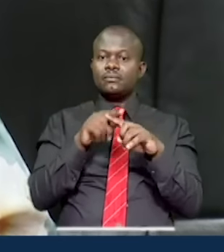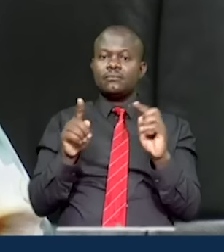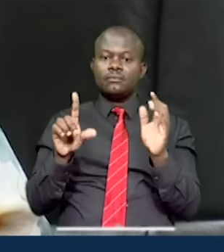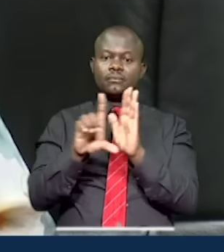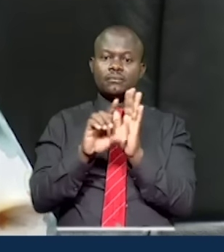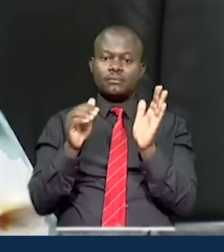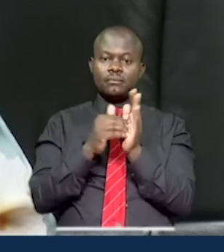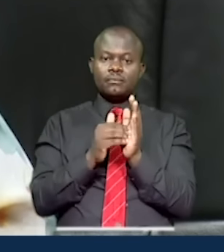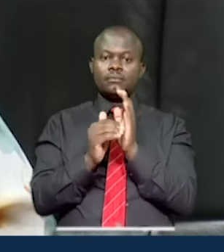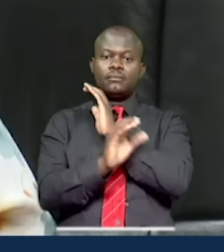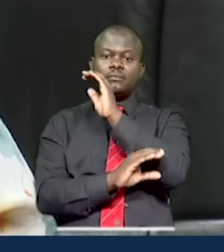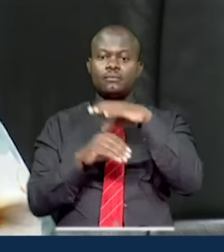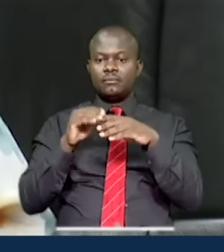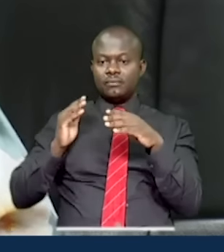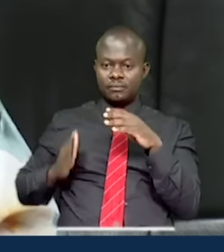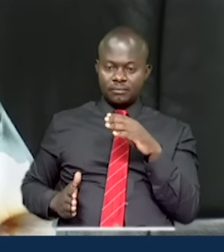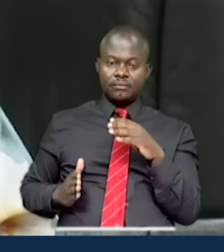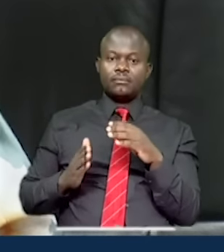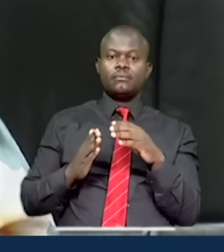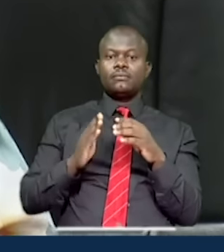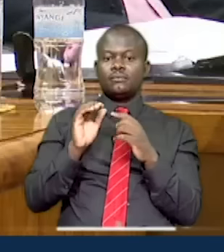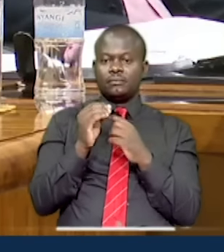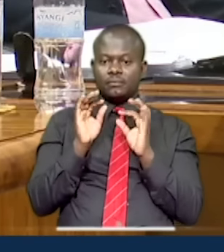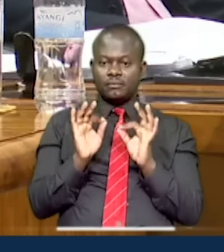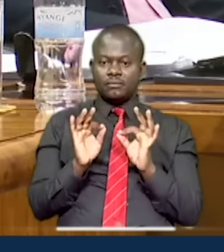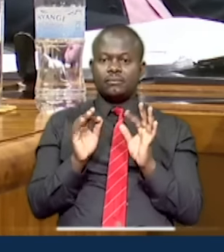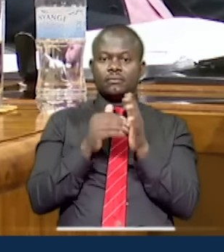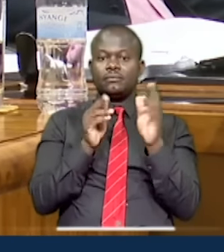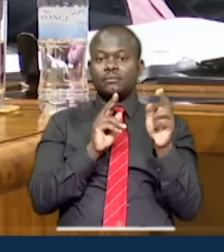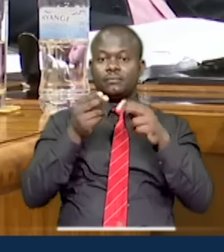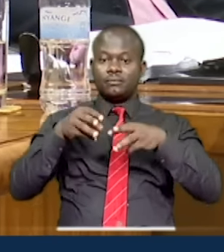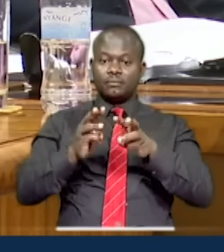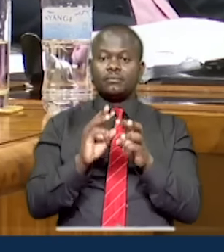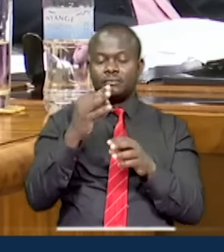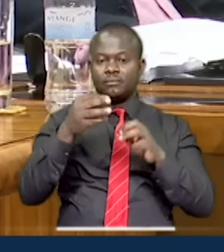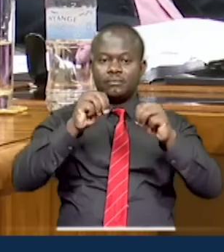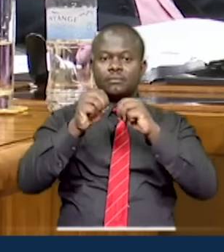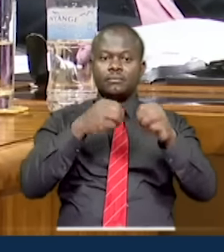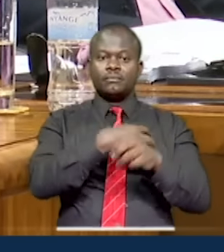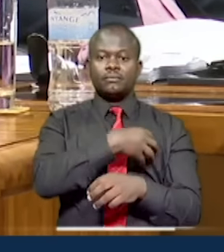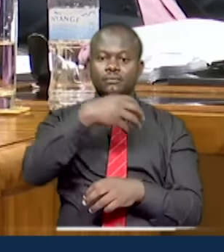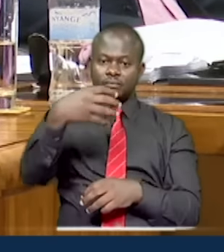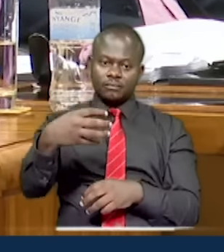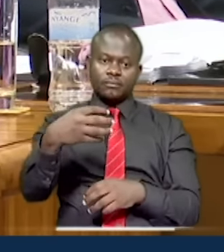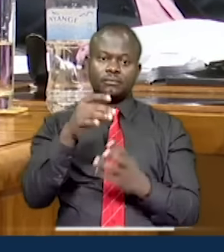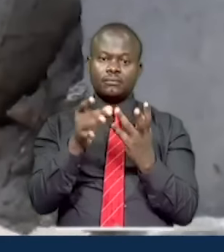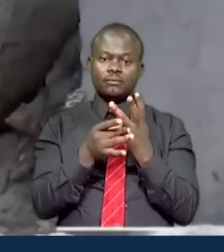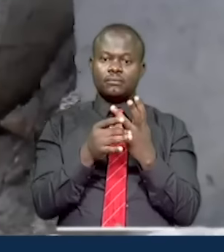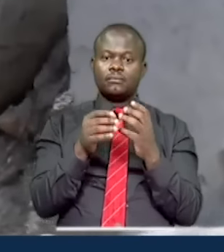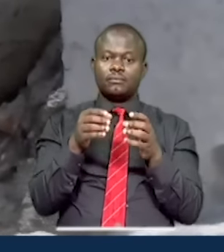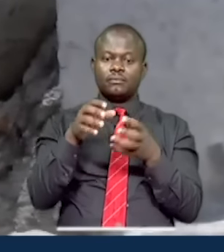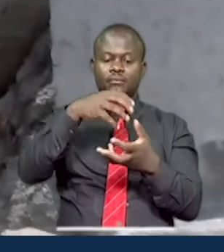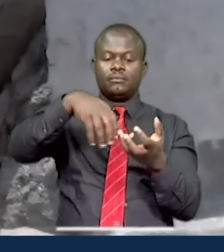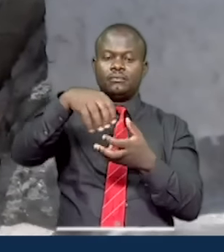n'amategeko ndemyagihugu n'imyifatire boneza bupfura. Ubusanzwe habagaho uburyo butatu bw'imicungire y'umutungo w'abashyingiranwe aribwo